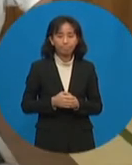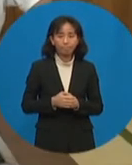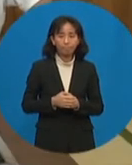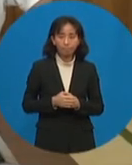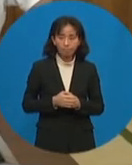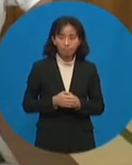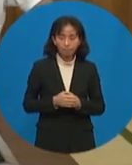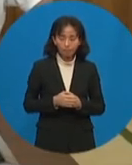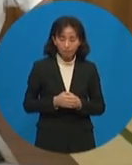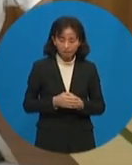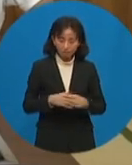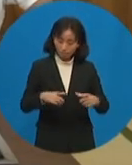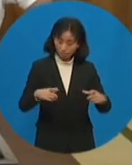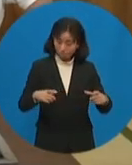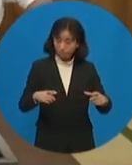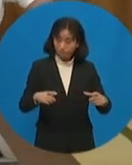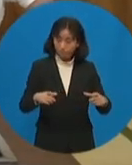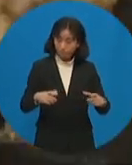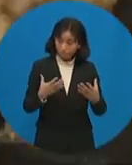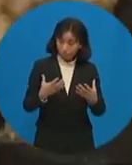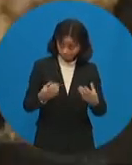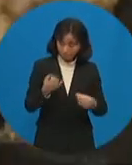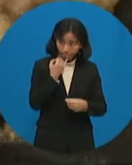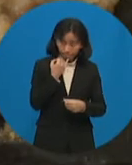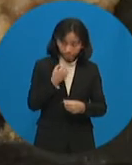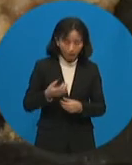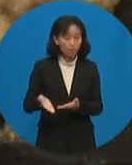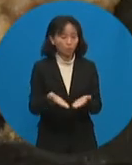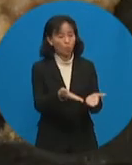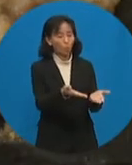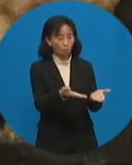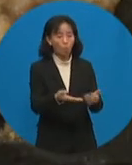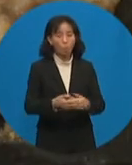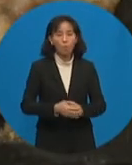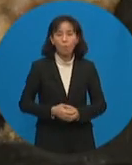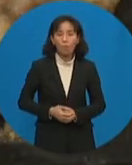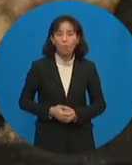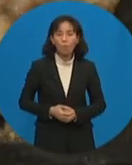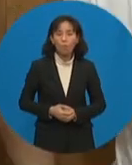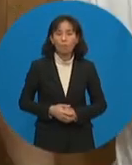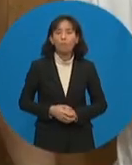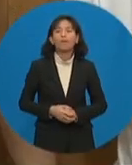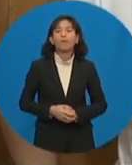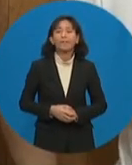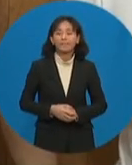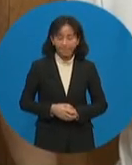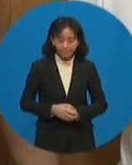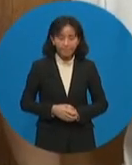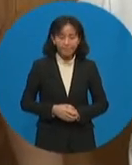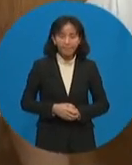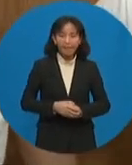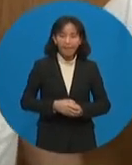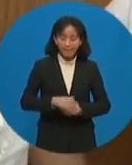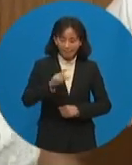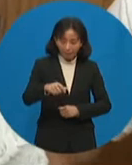これぐらいで大丈夫ですか。 はいはいはい、どうぞもお召し上がりになれます。 もうできました。 はい、できました。 いただきます